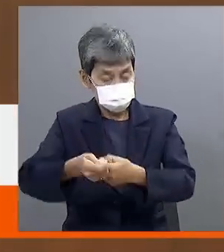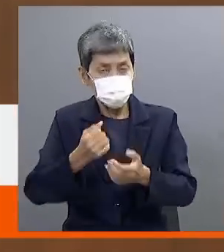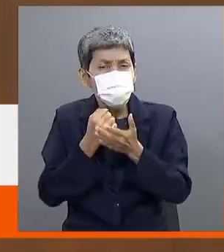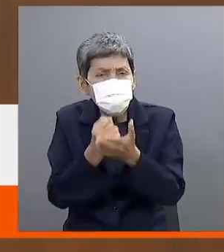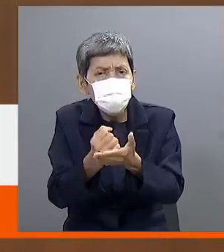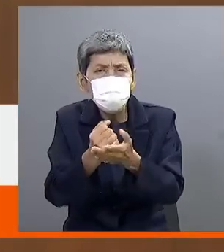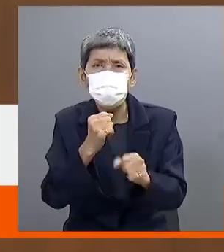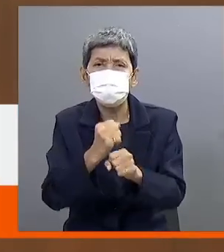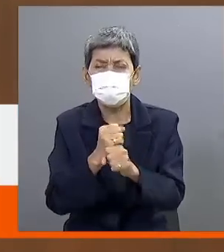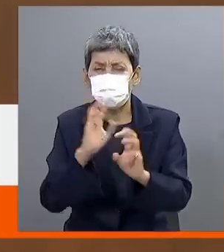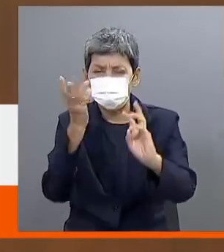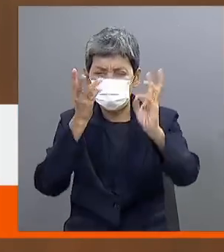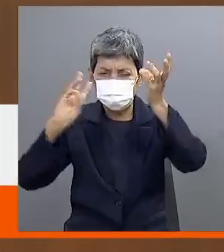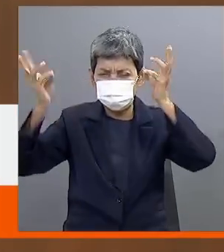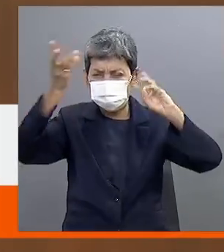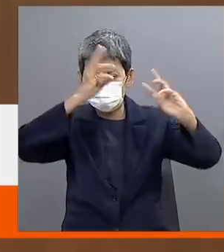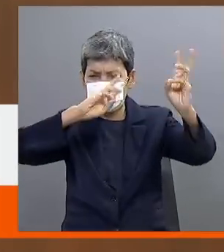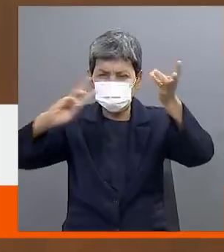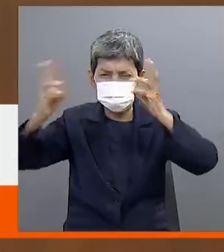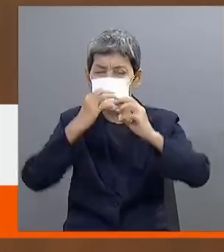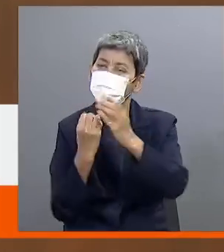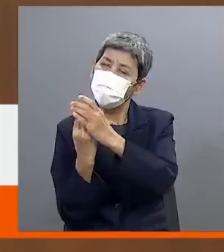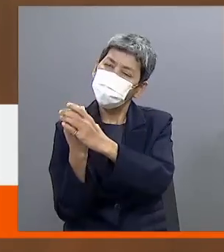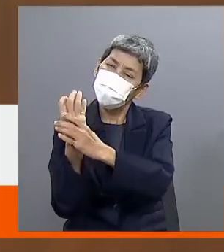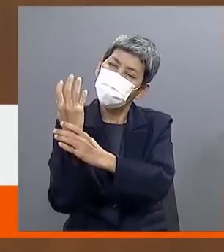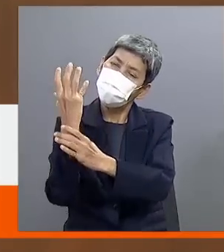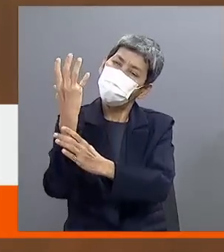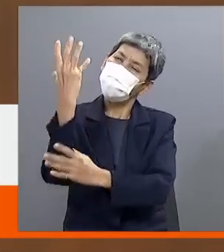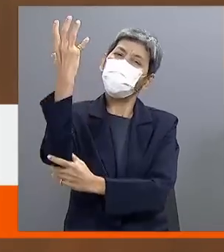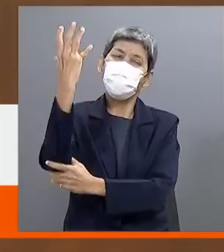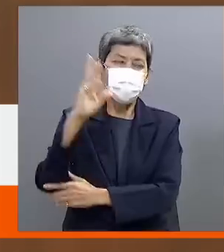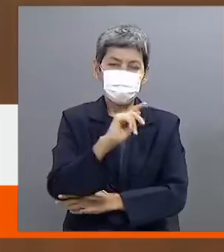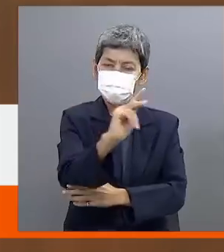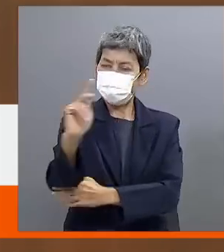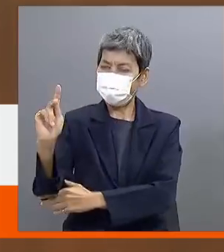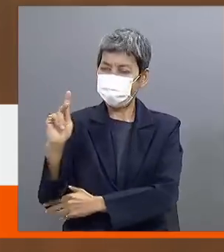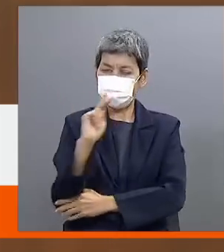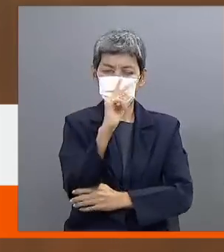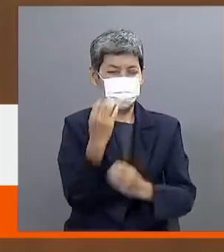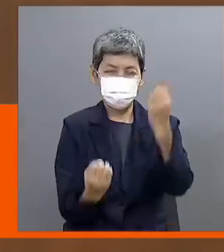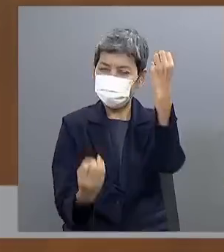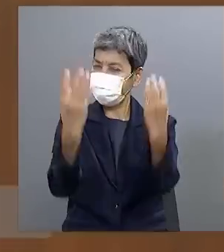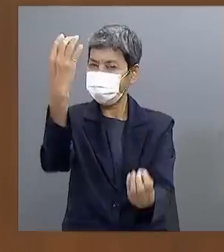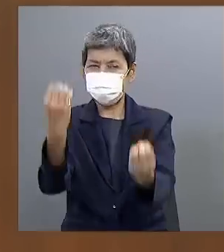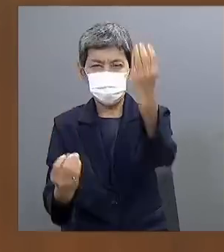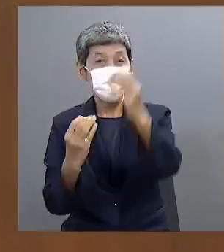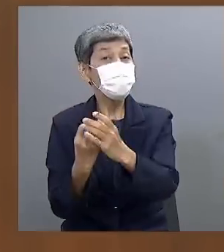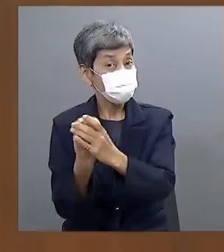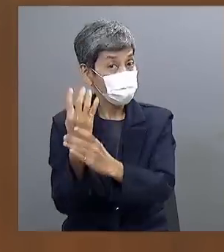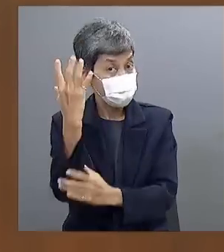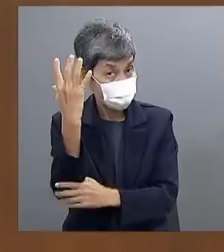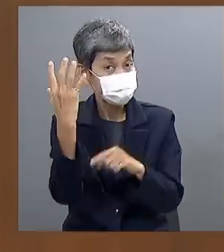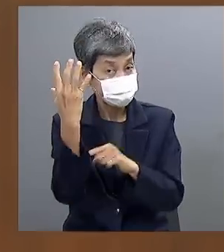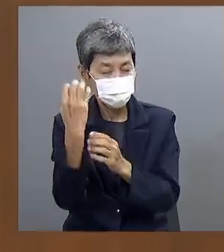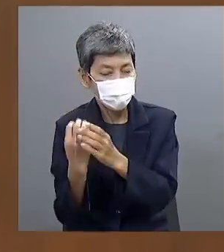ฝุ่นมลพิษการให้ร่มเงารวมถึงการเพิ่มพื้นที่สีเขียวหรือแม้กระทั่งมุมมองที่ว่าต้นไม้ต้นหนึ่งเนี่ยค่ะจะเติบโตไป